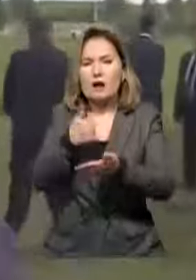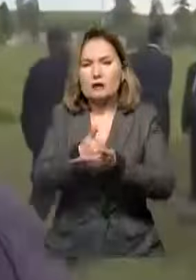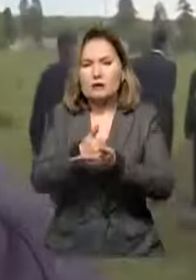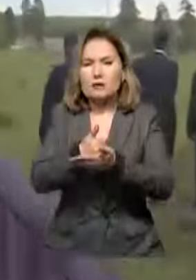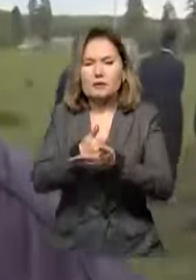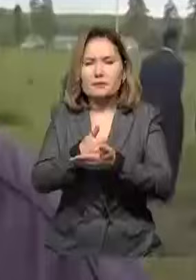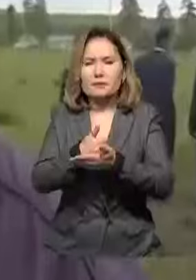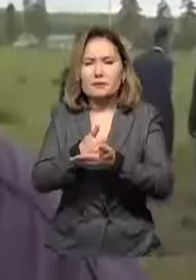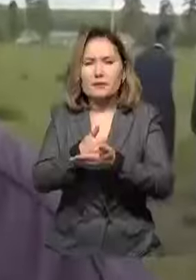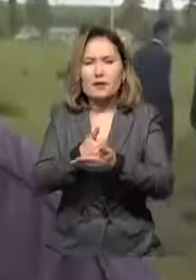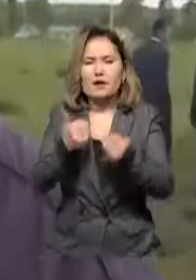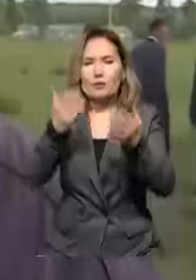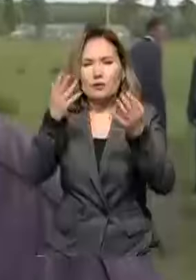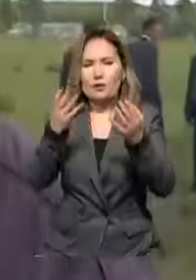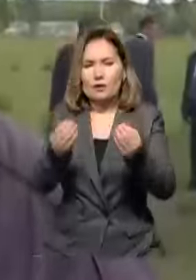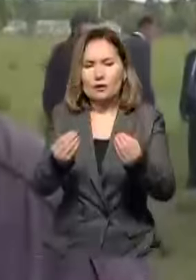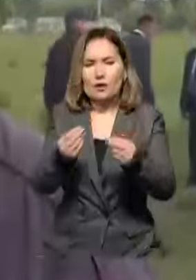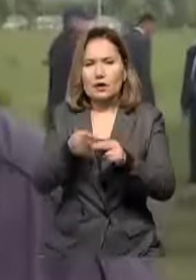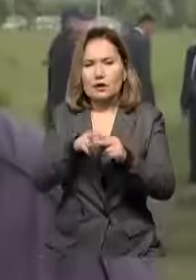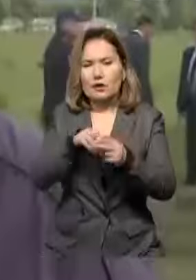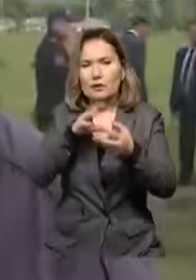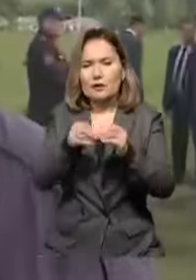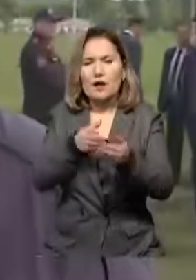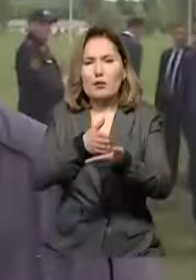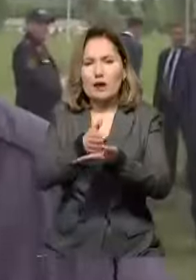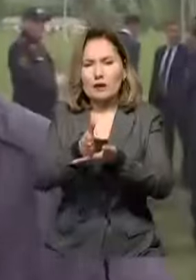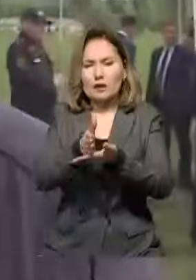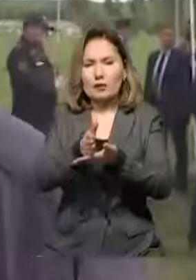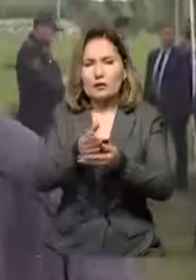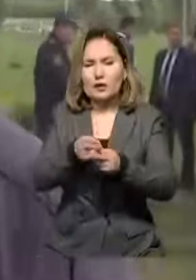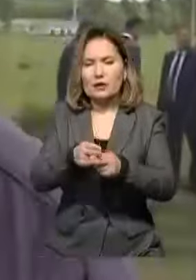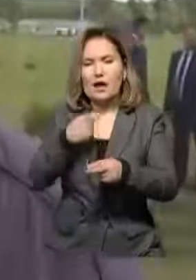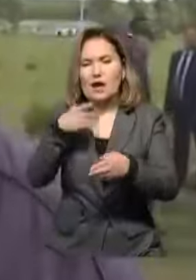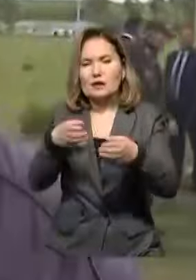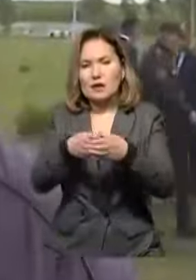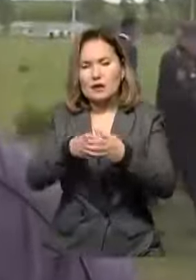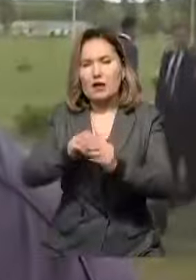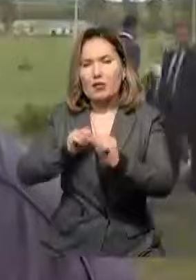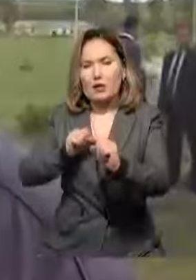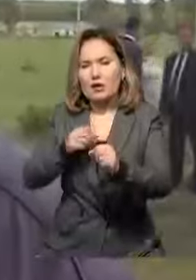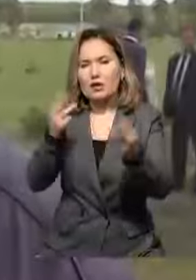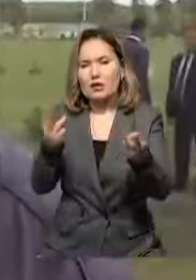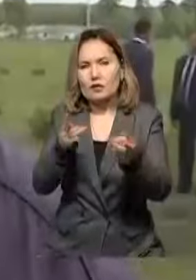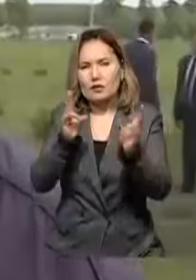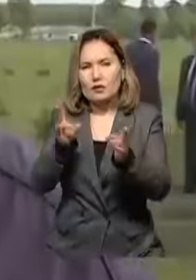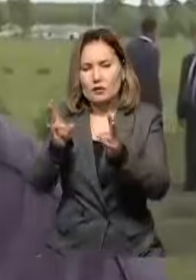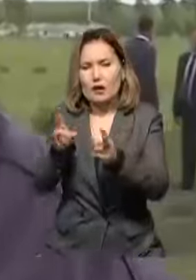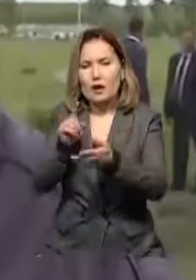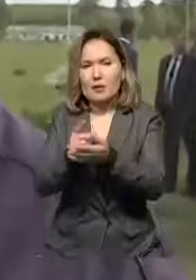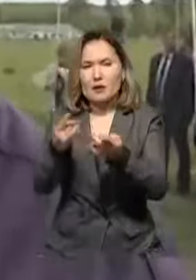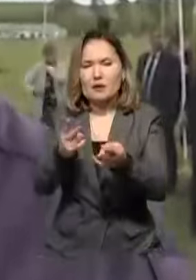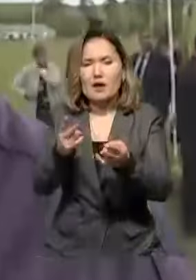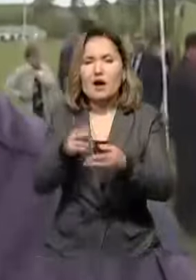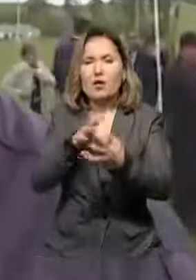осы бүгінгі таңда біздің қойып отқан бағытымыз ол салдарға емес, себебімен күресу, болдырмау. А